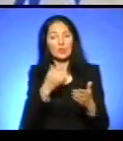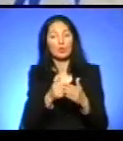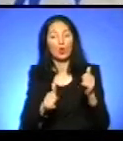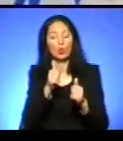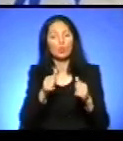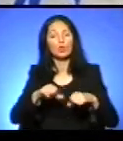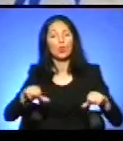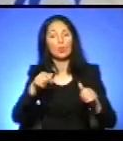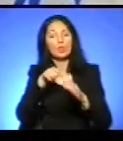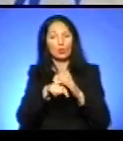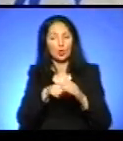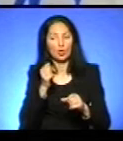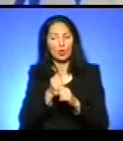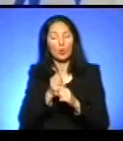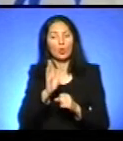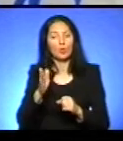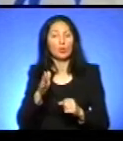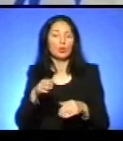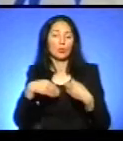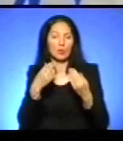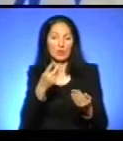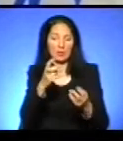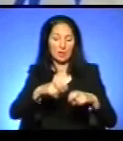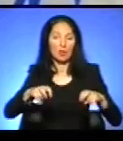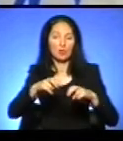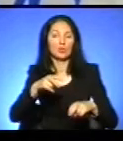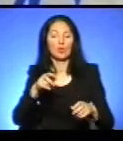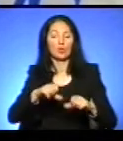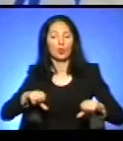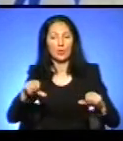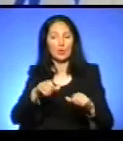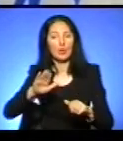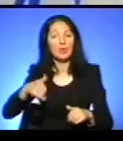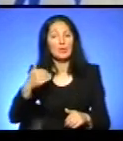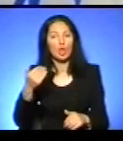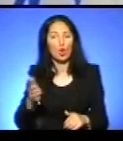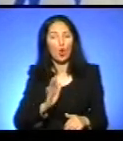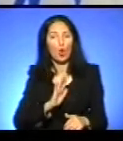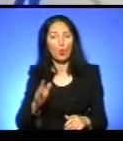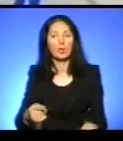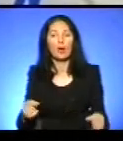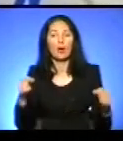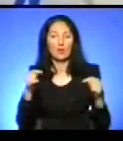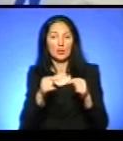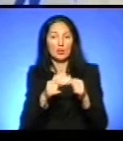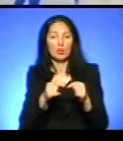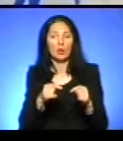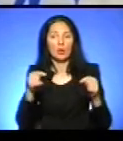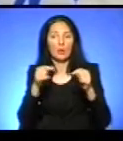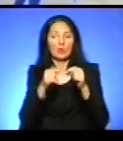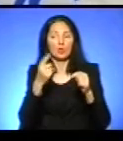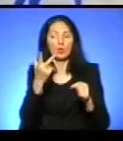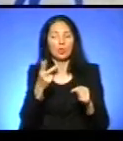комісії внутрішні, роботи будуть подаватися на їх розгляд. Після того буде визначено по 3 переможця в